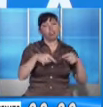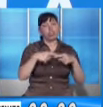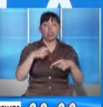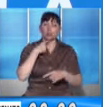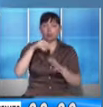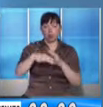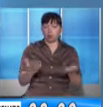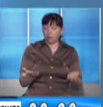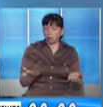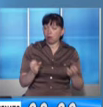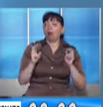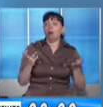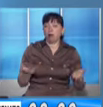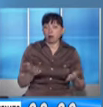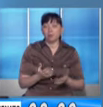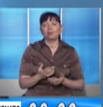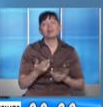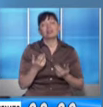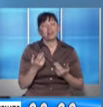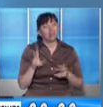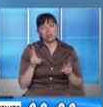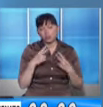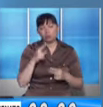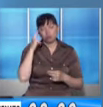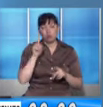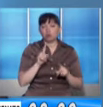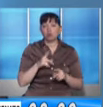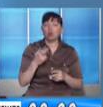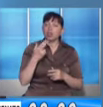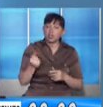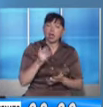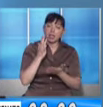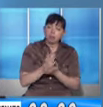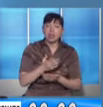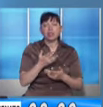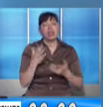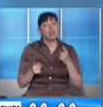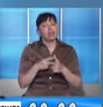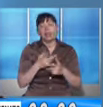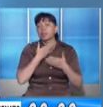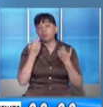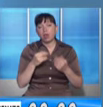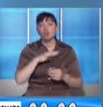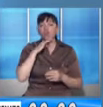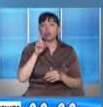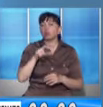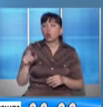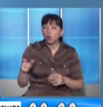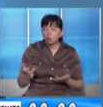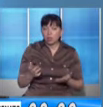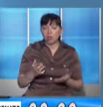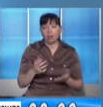votare? Bun, nu cred că noi trebuie să pornim de la ideea dacă platforma DA are sau nu are suficienți oameni în aceste secții